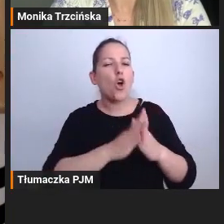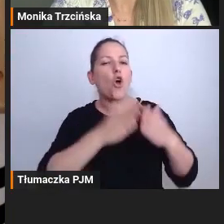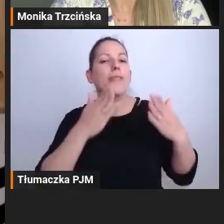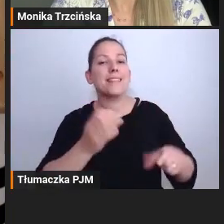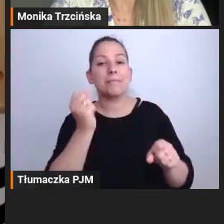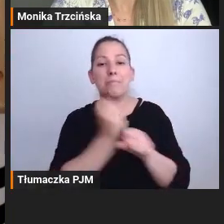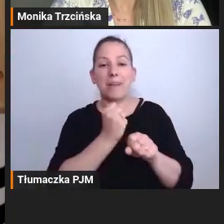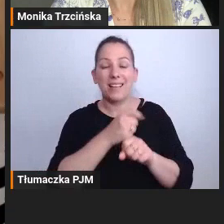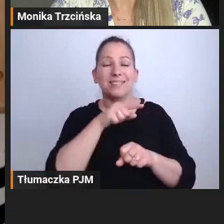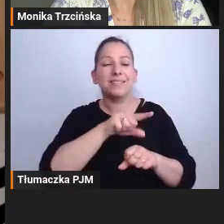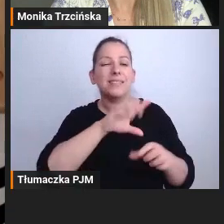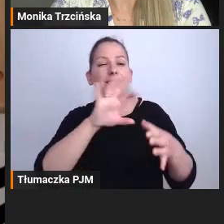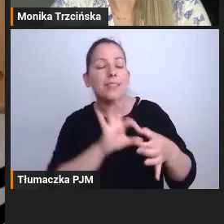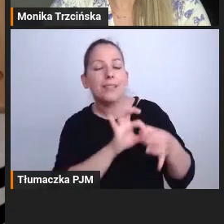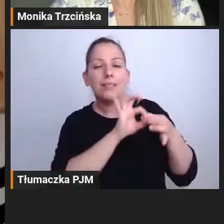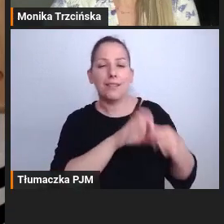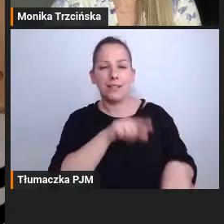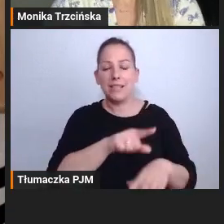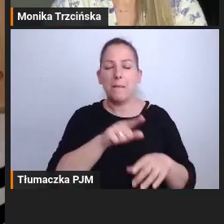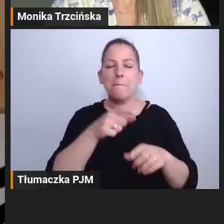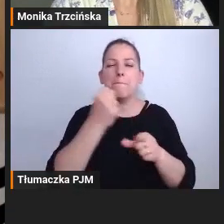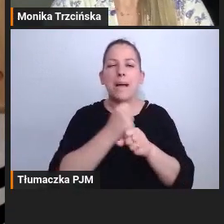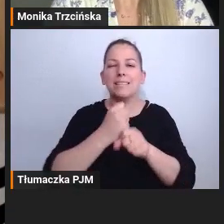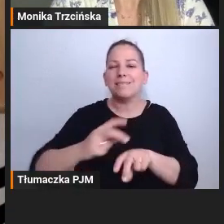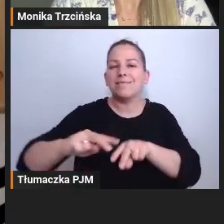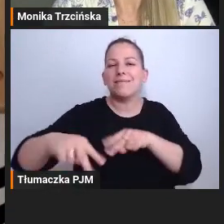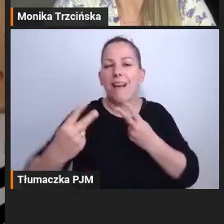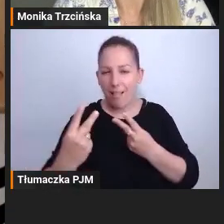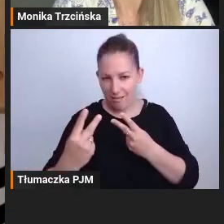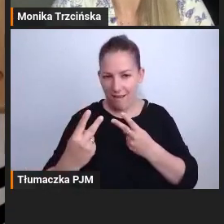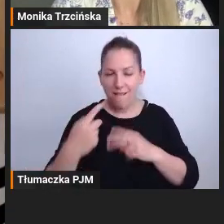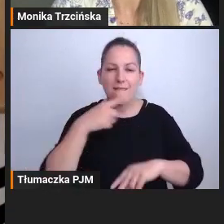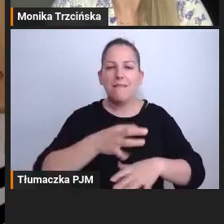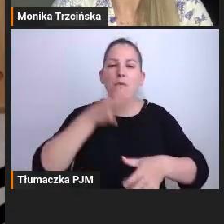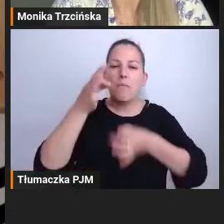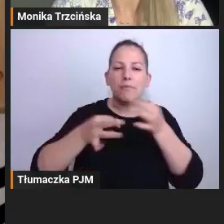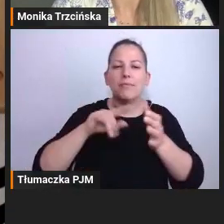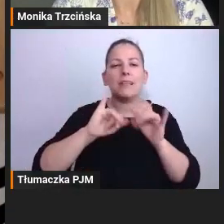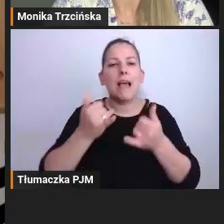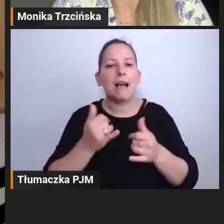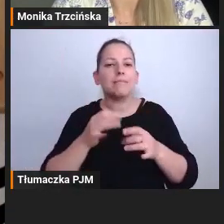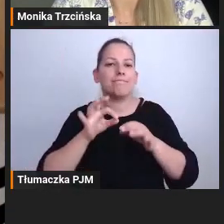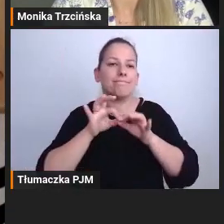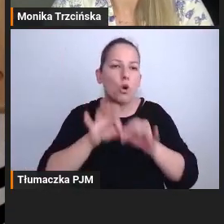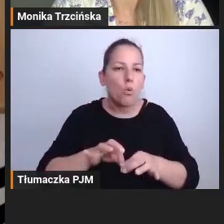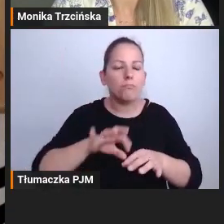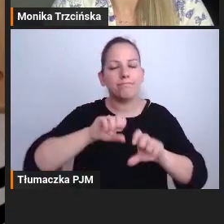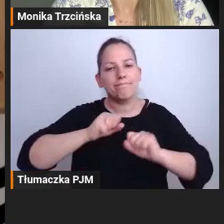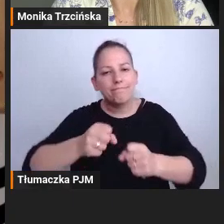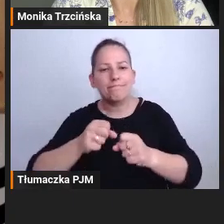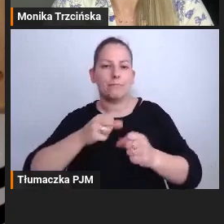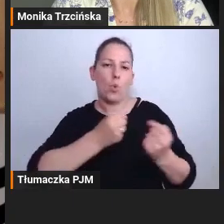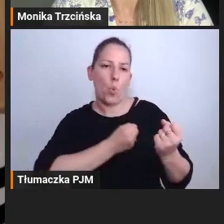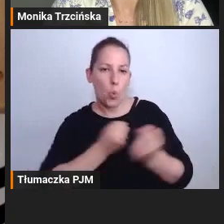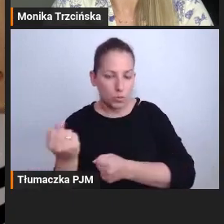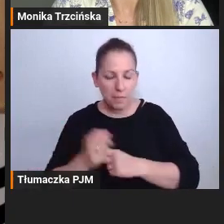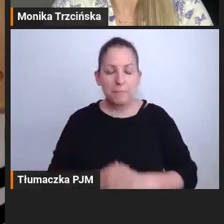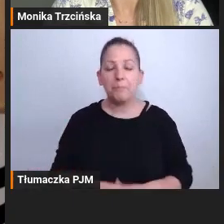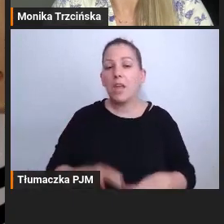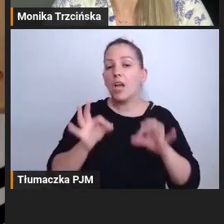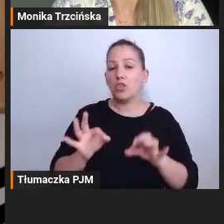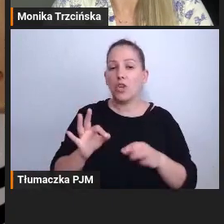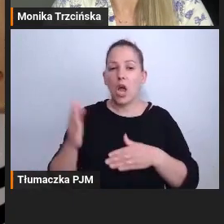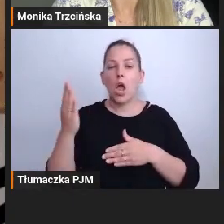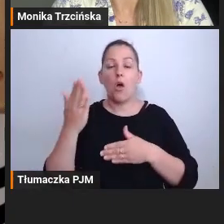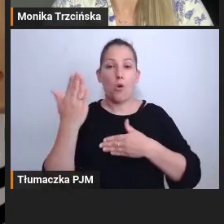które dotyczyły pracy zdalnej. Opowiadaliśmy Wam o pracy zdalnej, jak ją wdrożyć, co trzeba zrobić, a dzisiaj na koniec